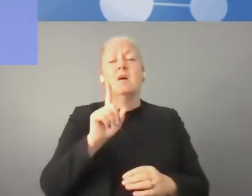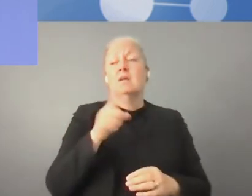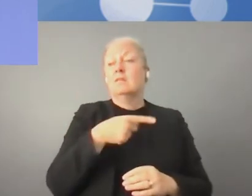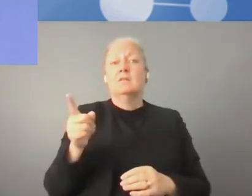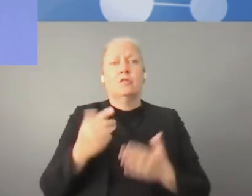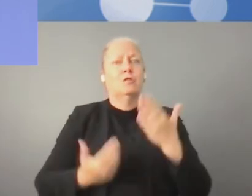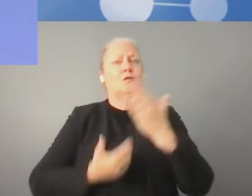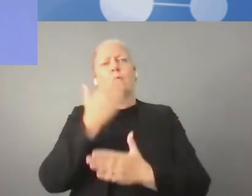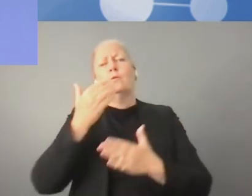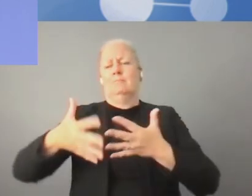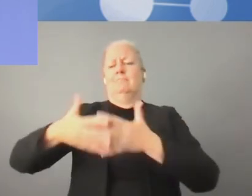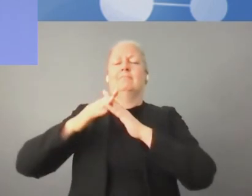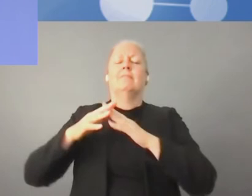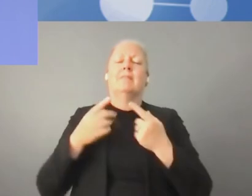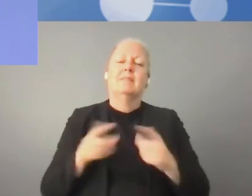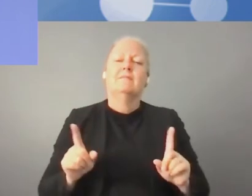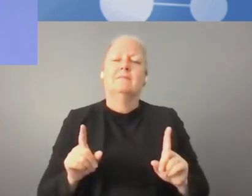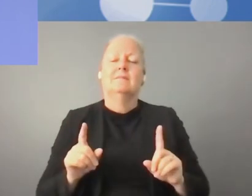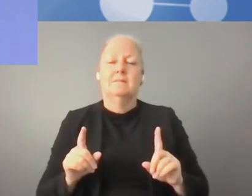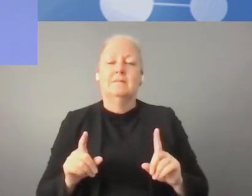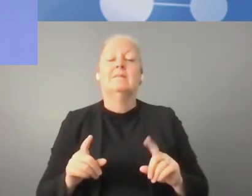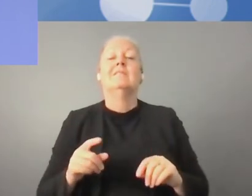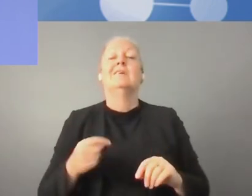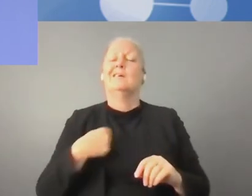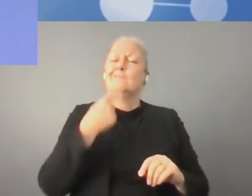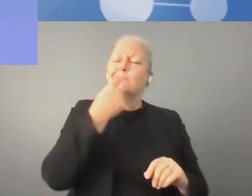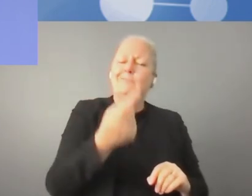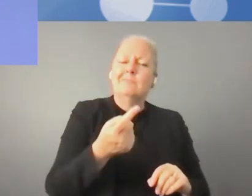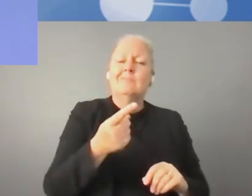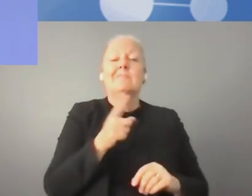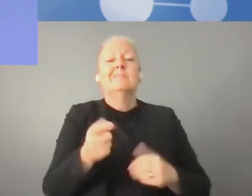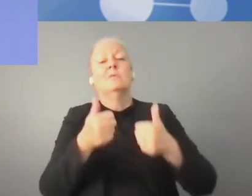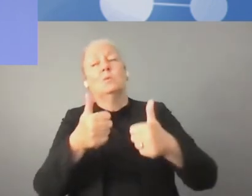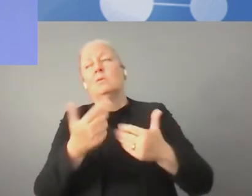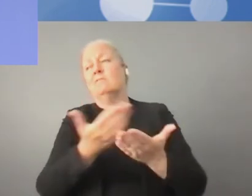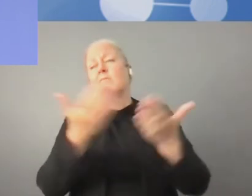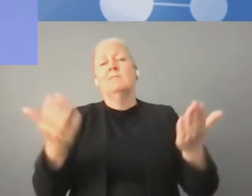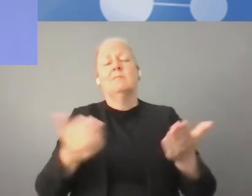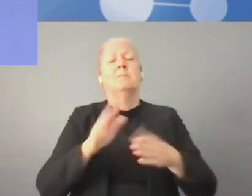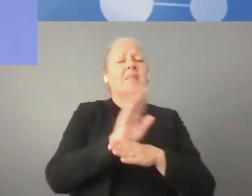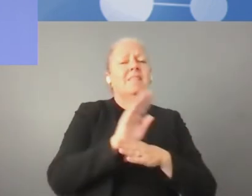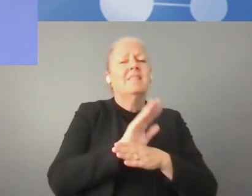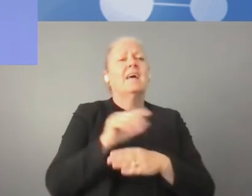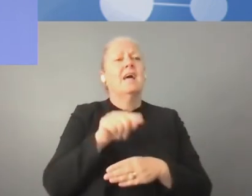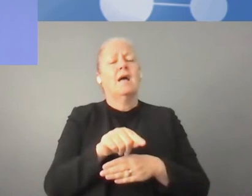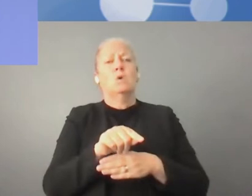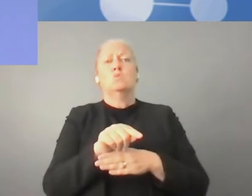他们经常对那些融资的